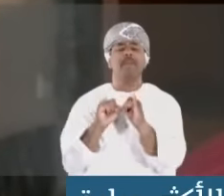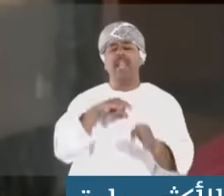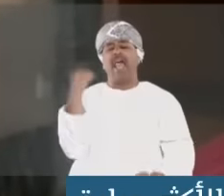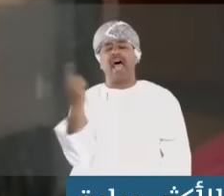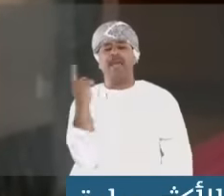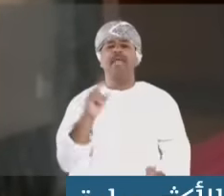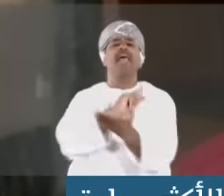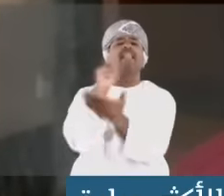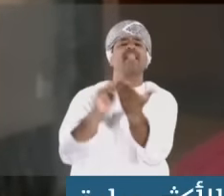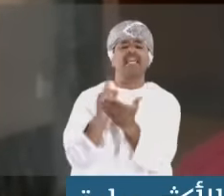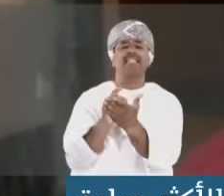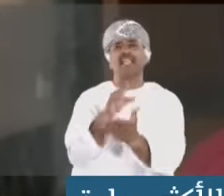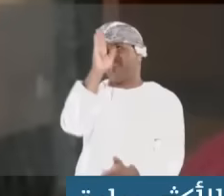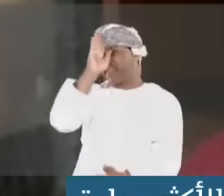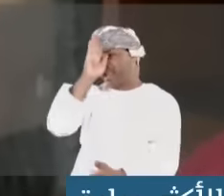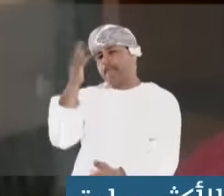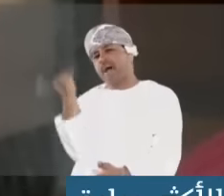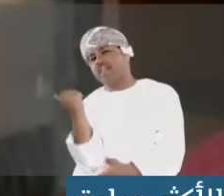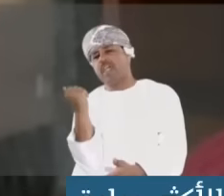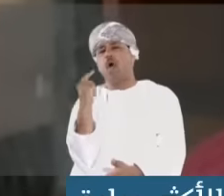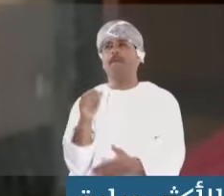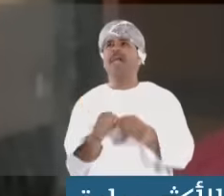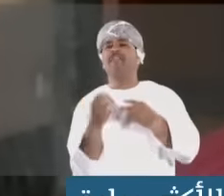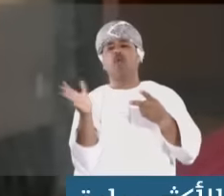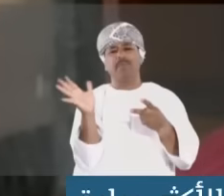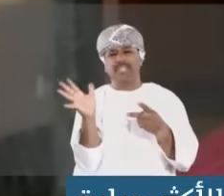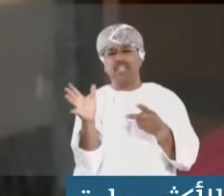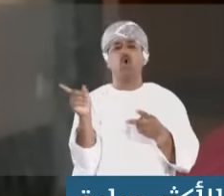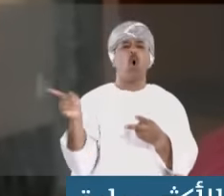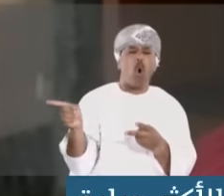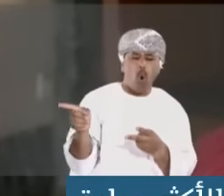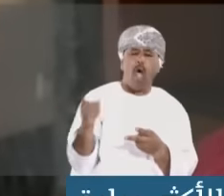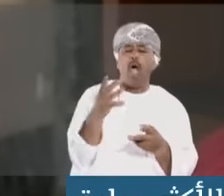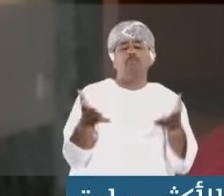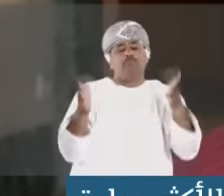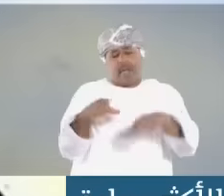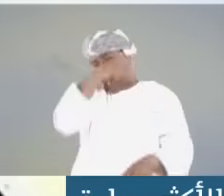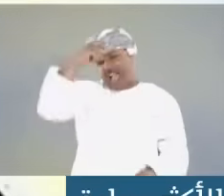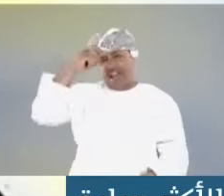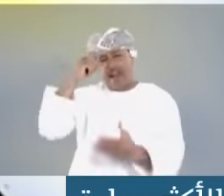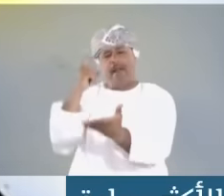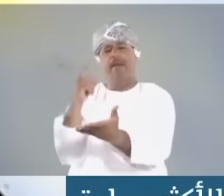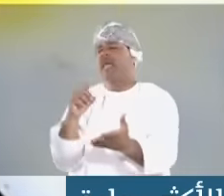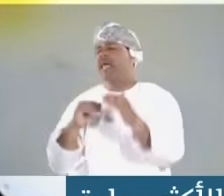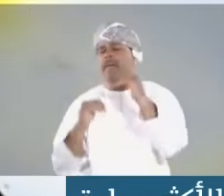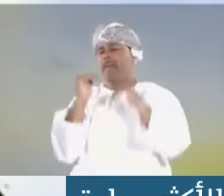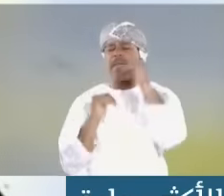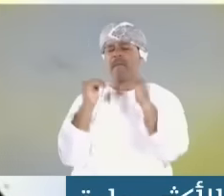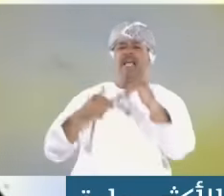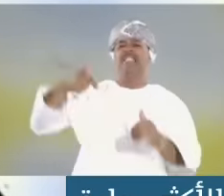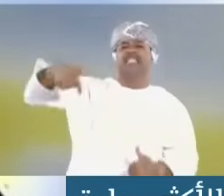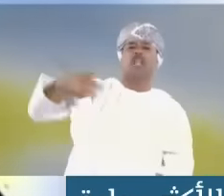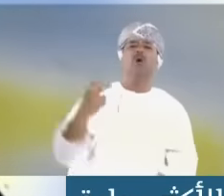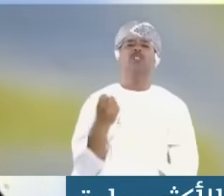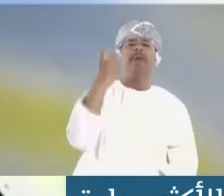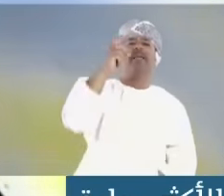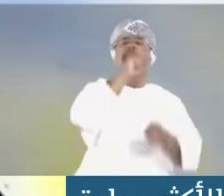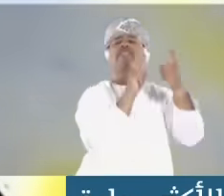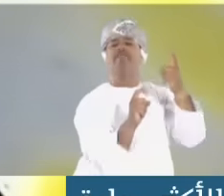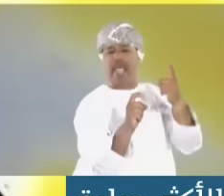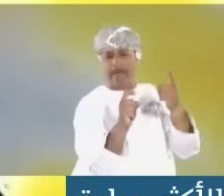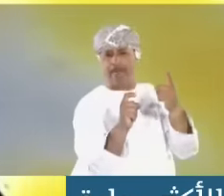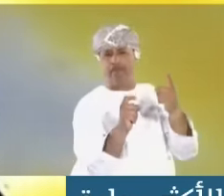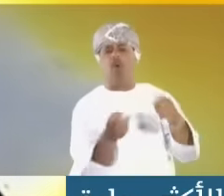للأرصاد الجوية يوم الاثنين أن عام 2015 كان الأكثر حرارة بمعدل بلغ 76% درجة